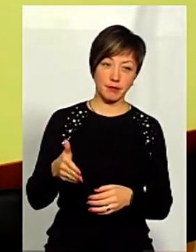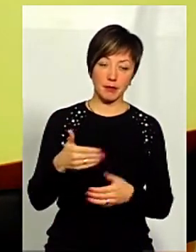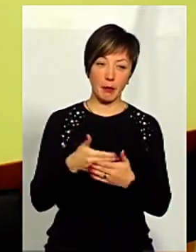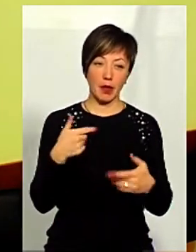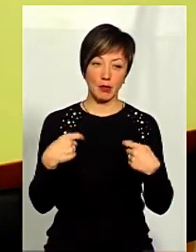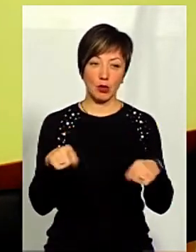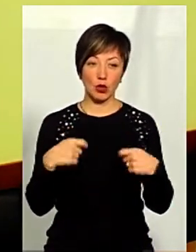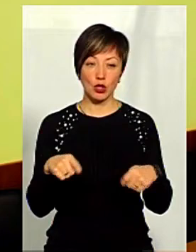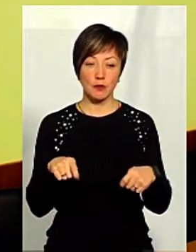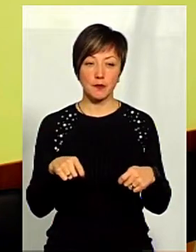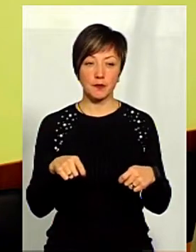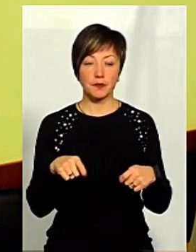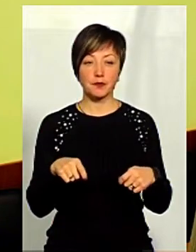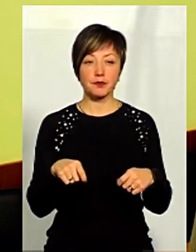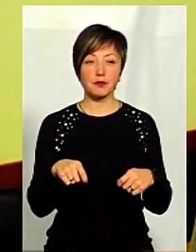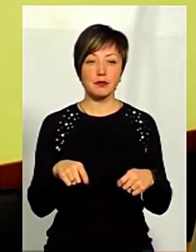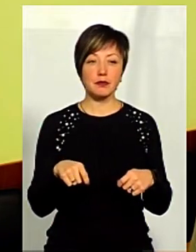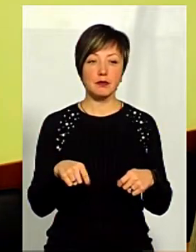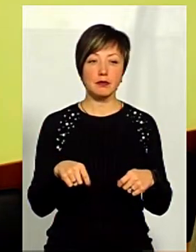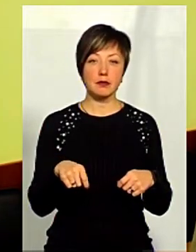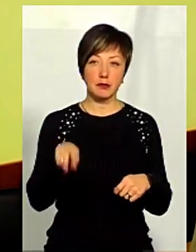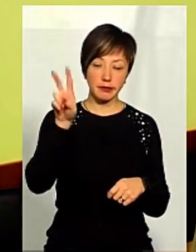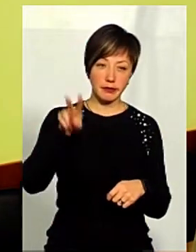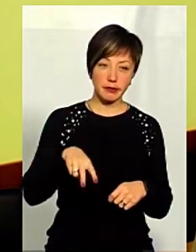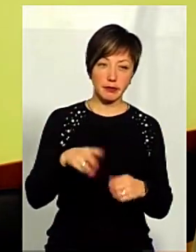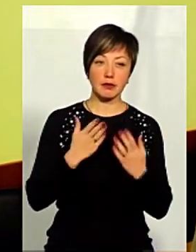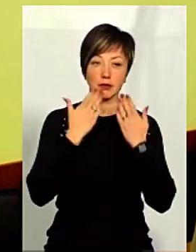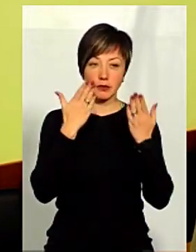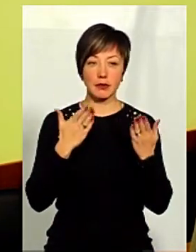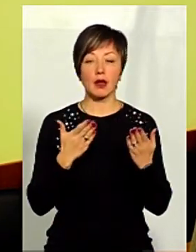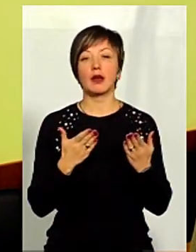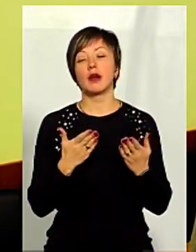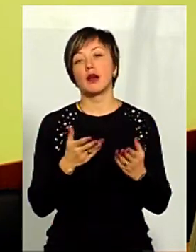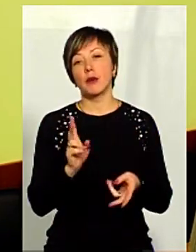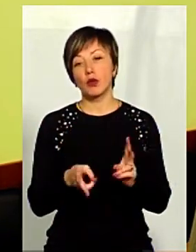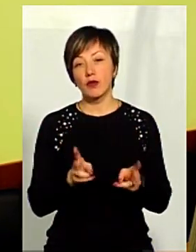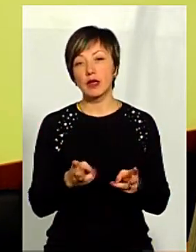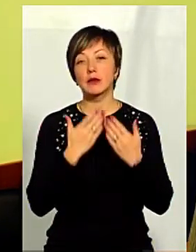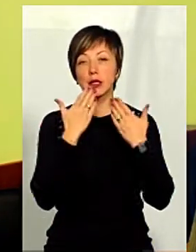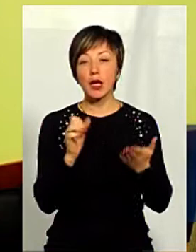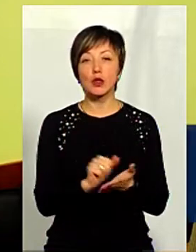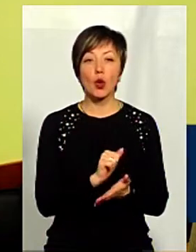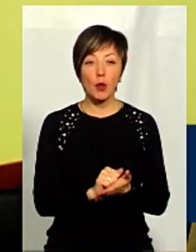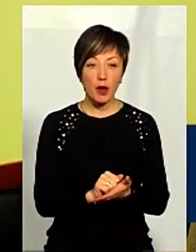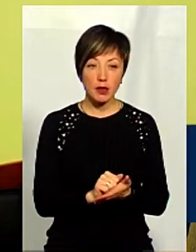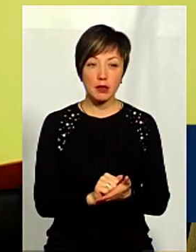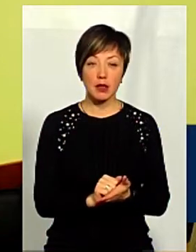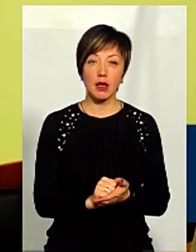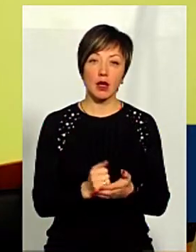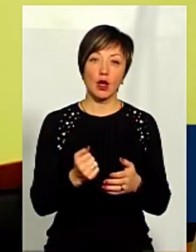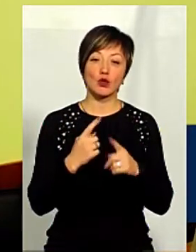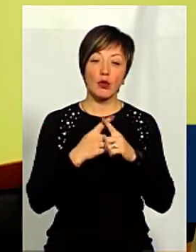продавати безпосередньо на місці розливу і приготування. Запитати нормативний документ,